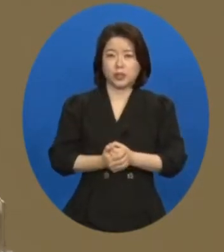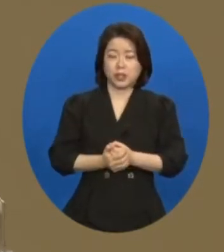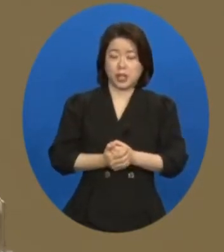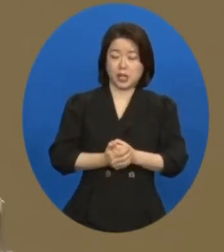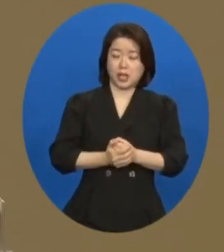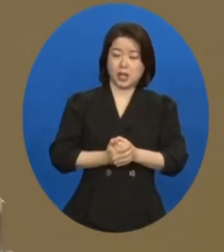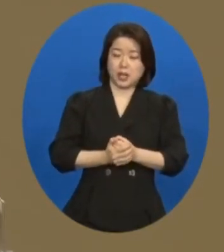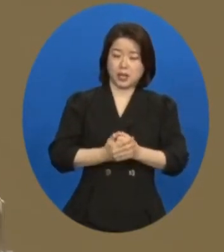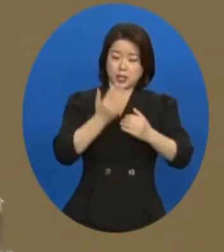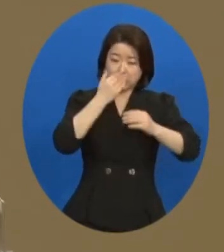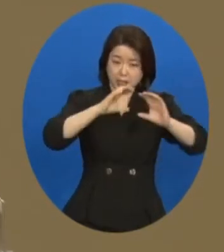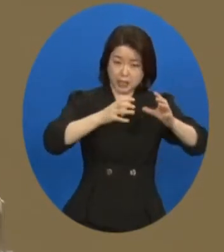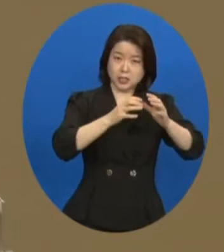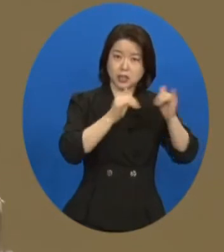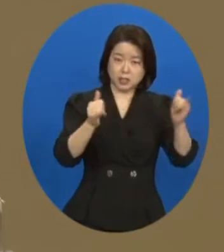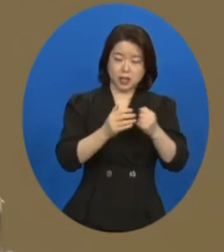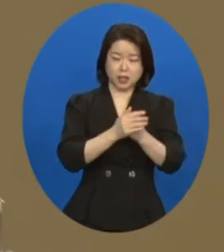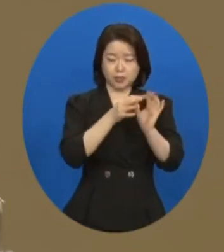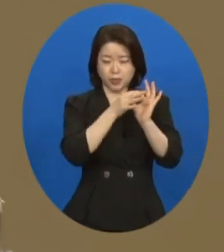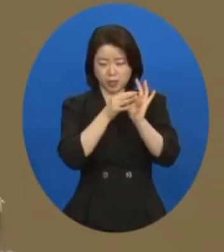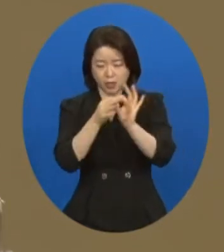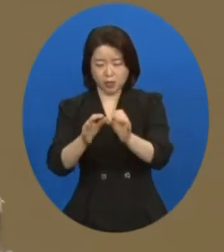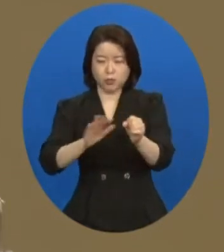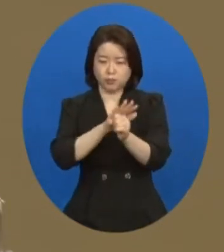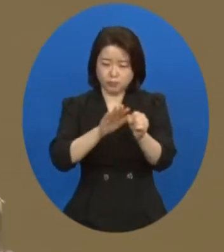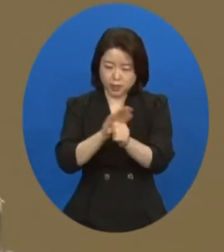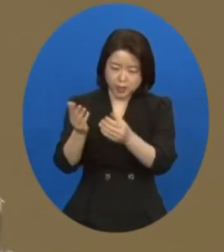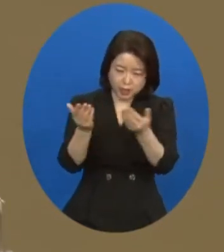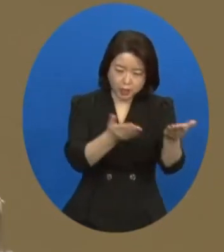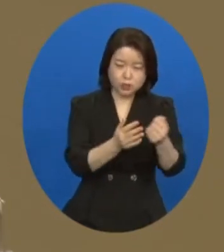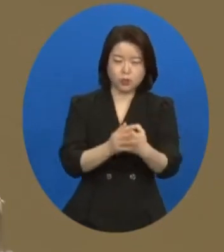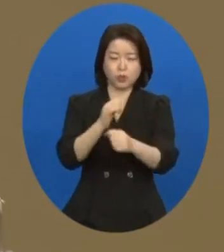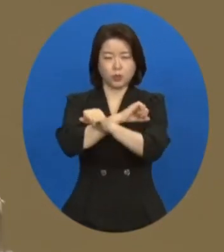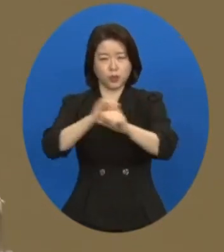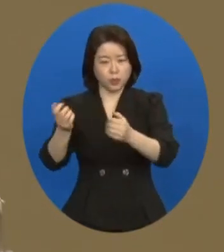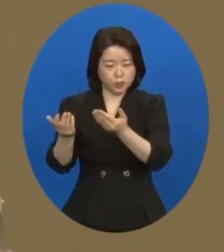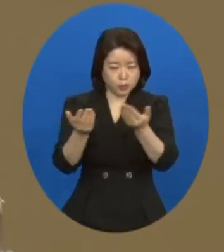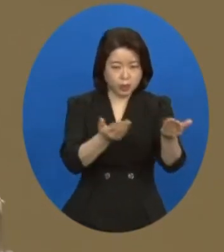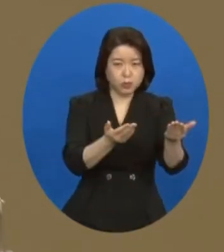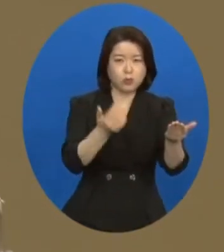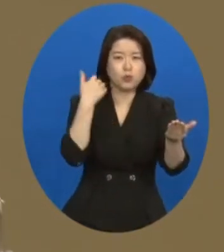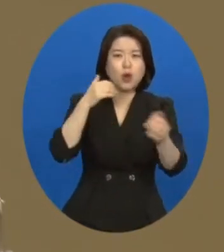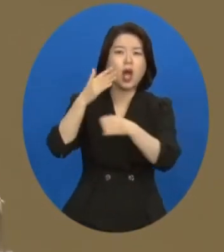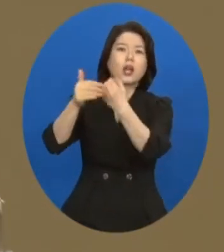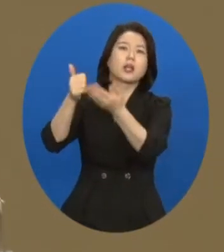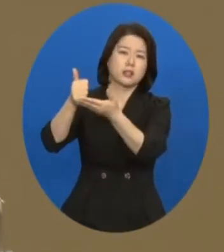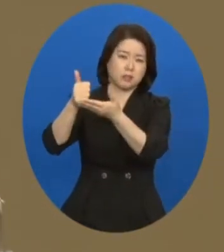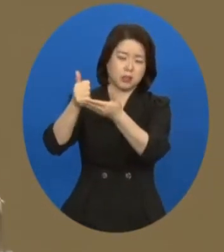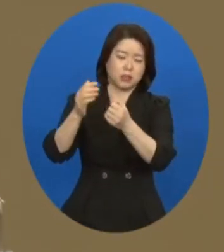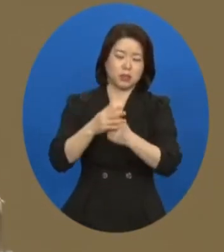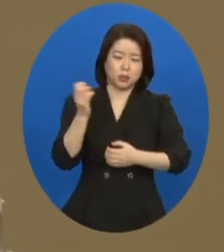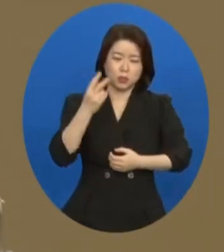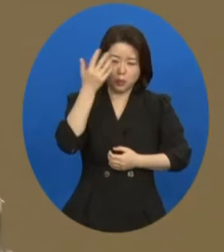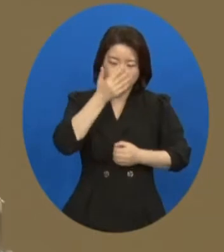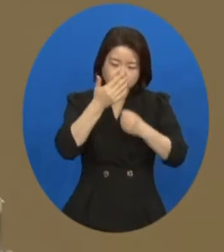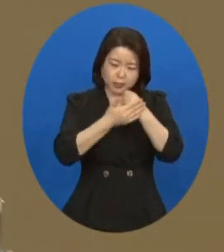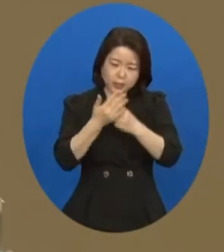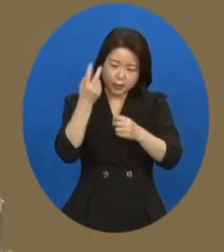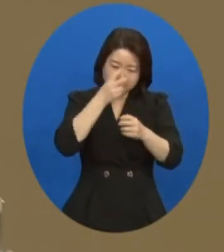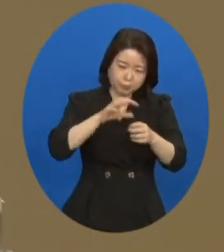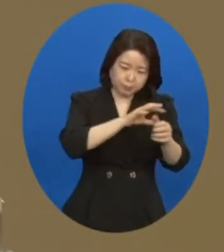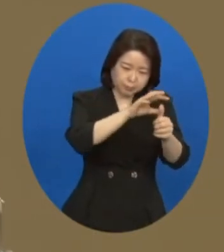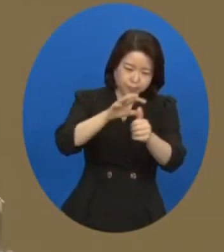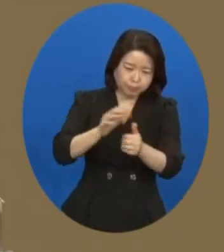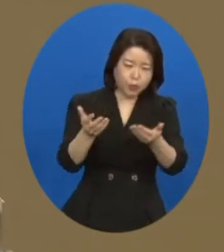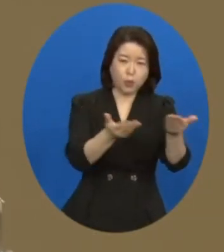백성들을 끊임없이 사랑하시고 용서하시고 그리고 은혜로 지켜주시고 그리고